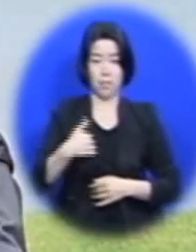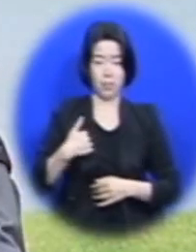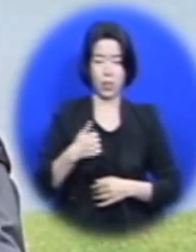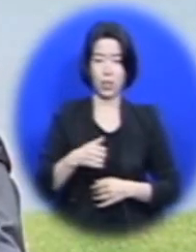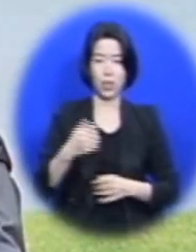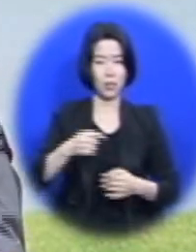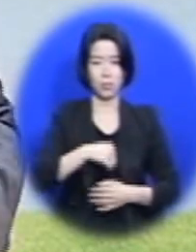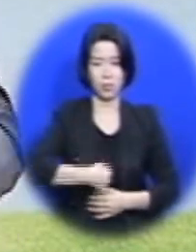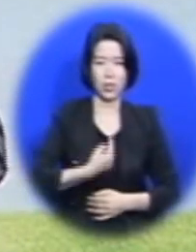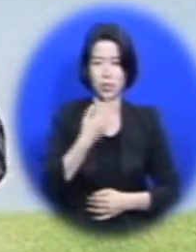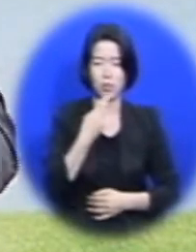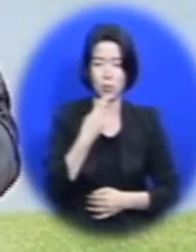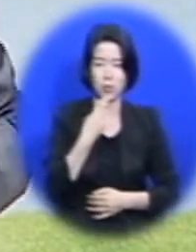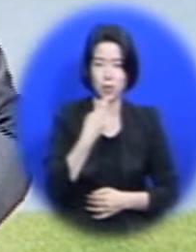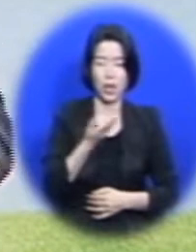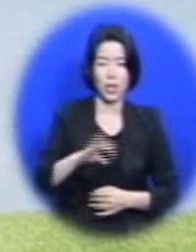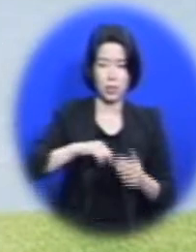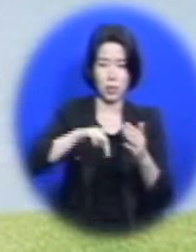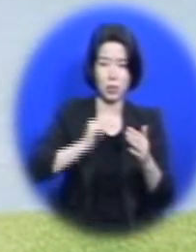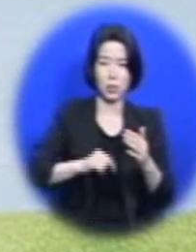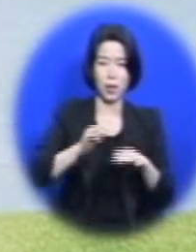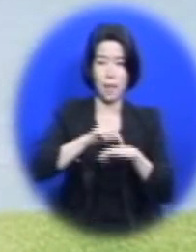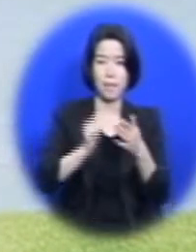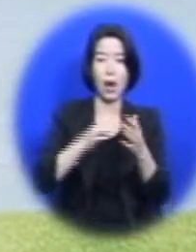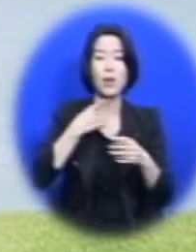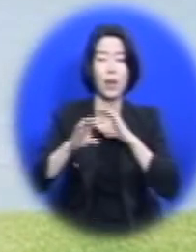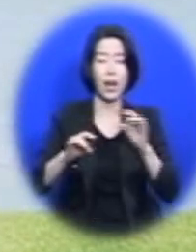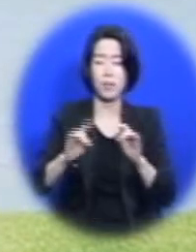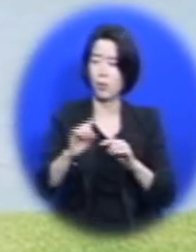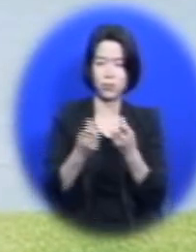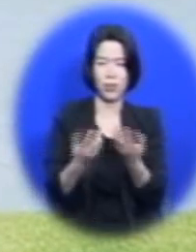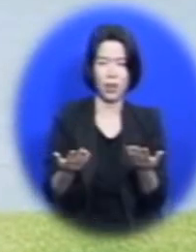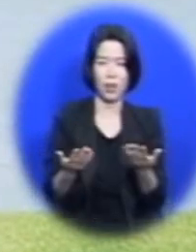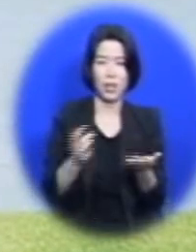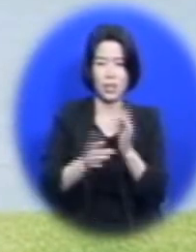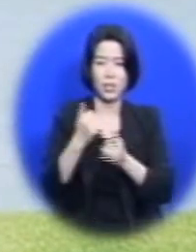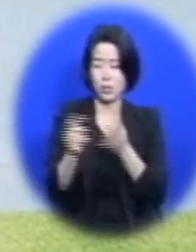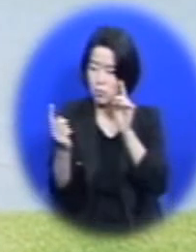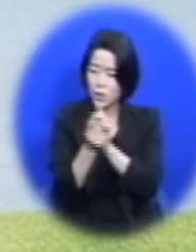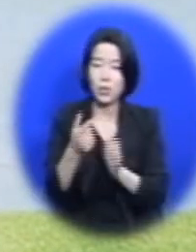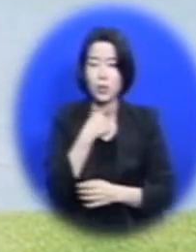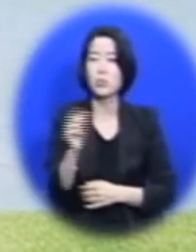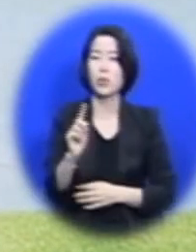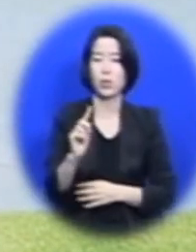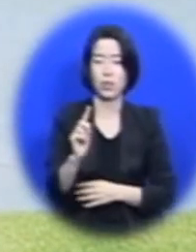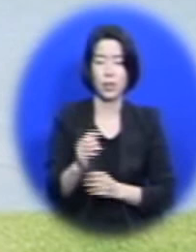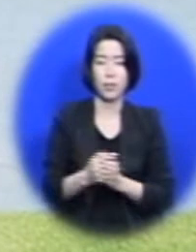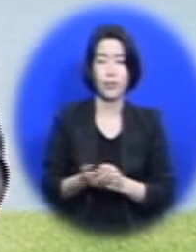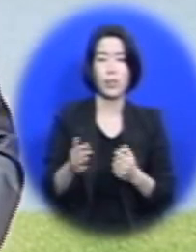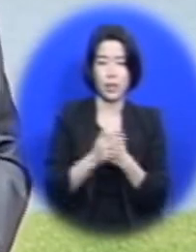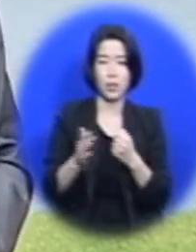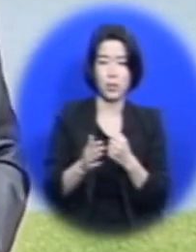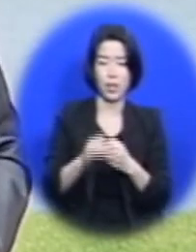없어. 그러나 속의 마음의 갈망을 어떻게 하냐 말이야. 예수님을 만나고 싶은데 어떡하냐 말이에요.